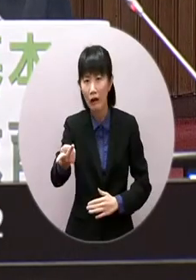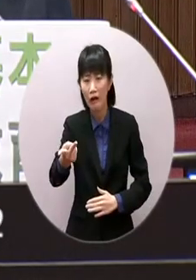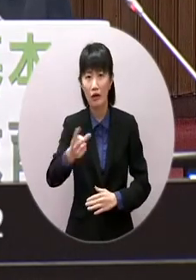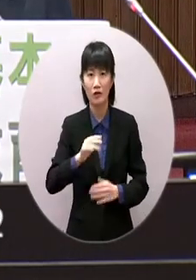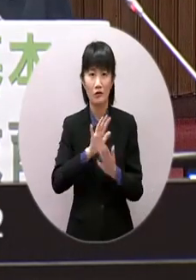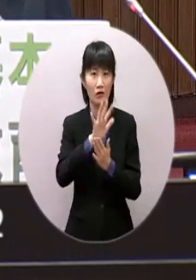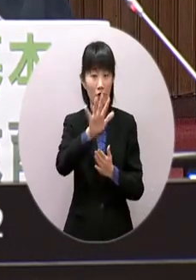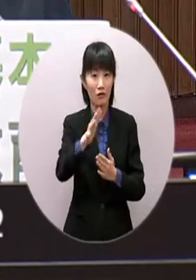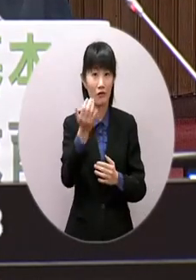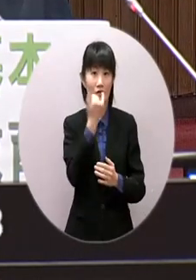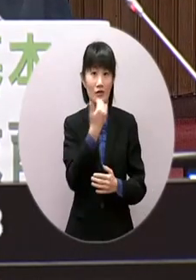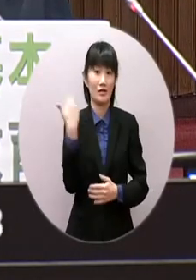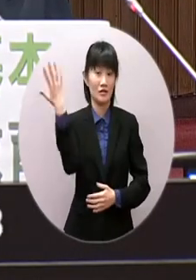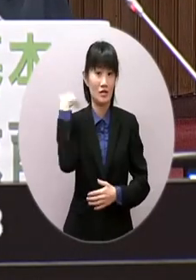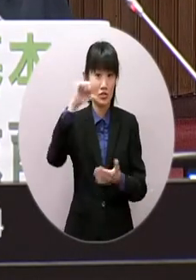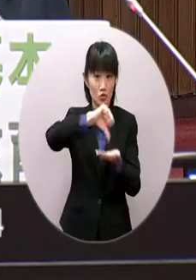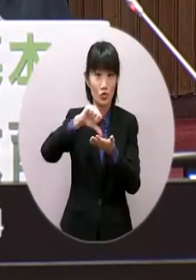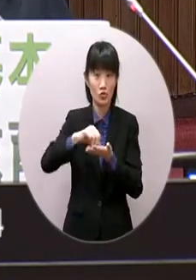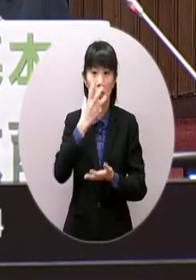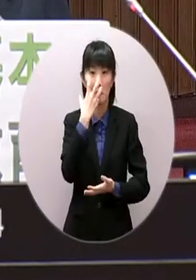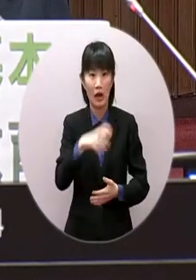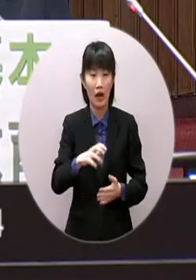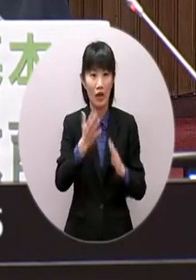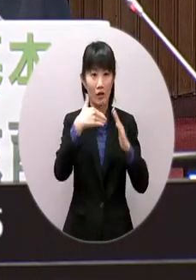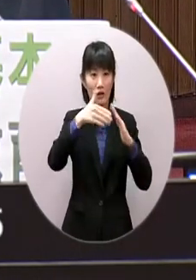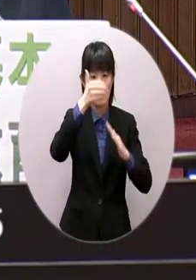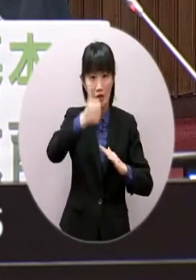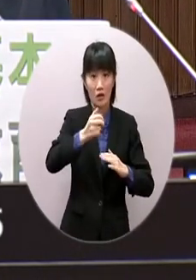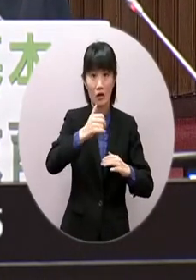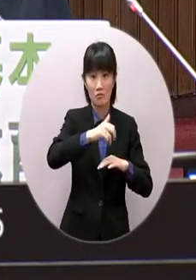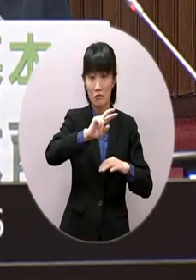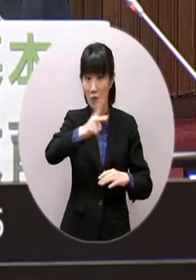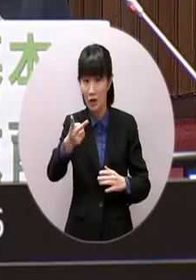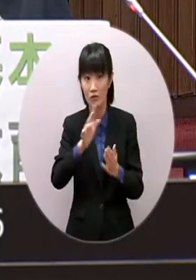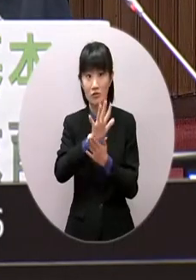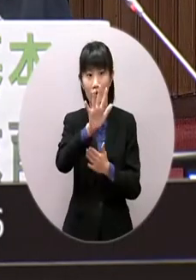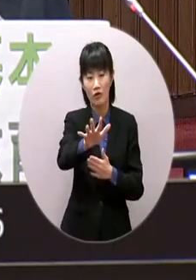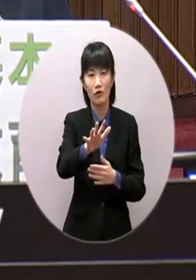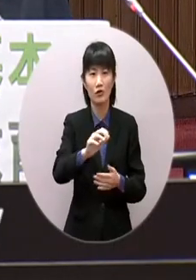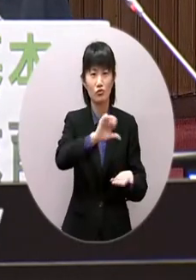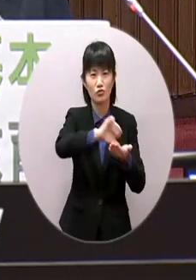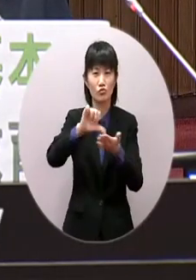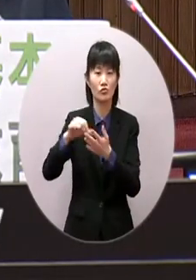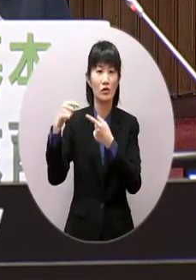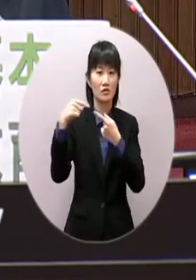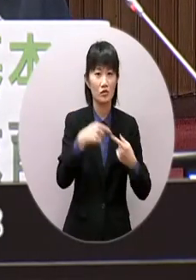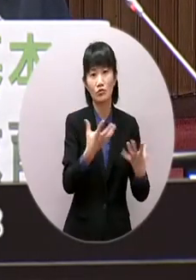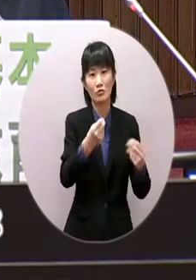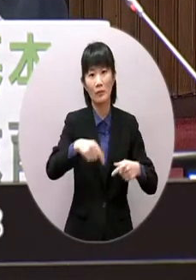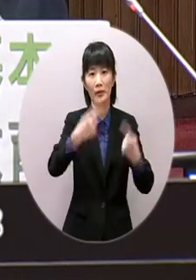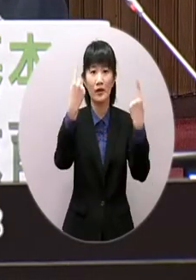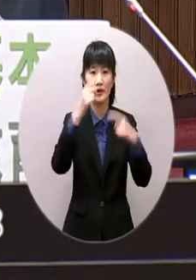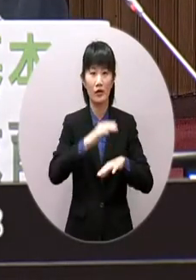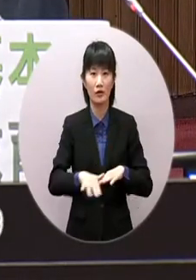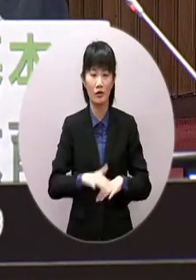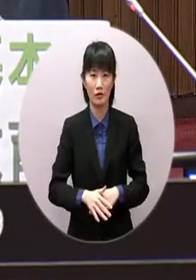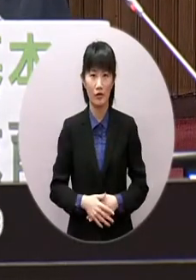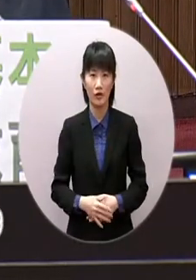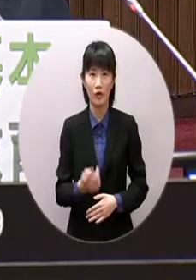芭乐当成他们的毕业礼物的，这件事情就瓦解了。所以我并不是要去增加他们的教学内